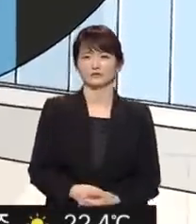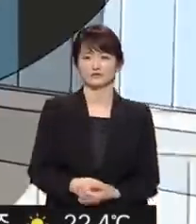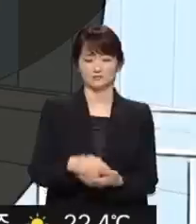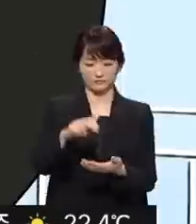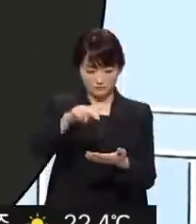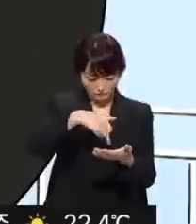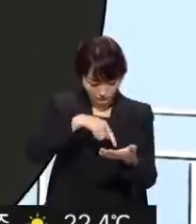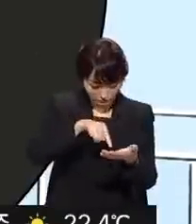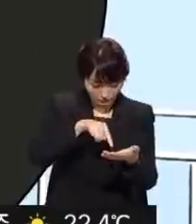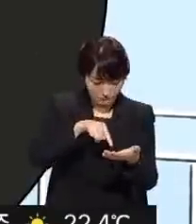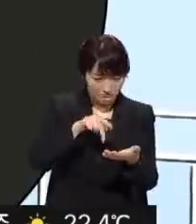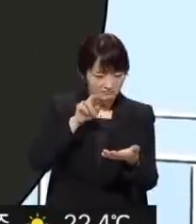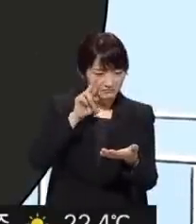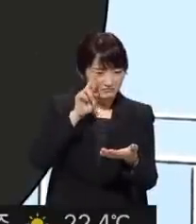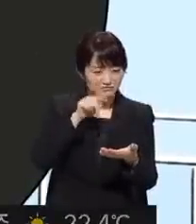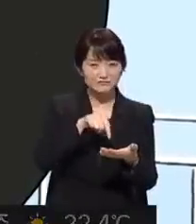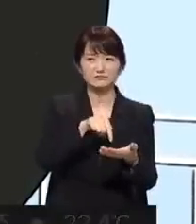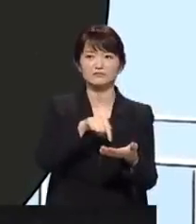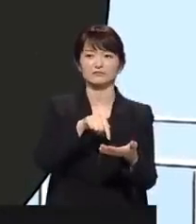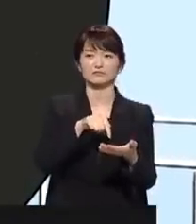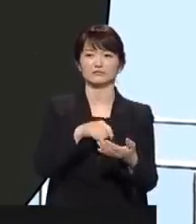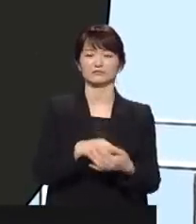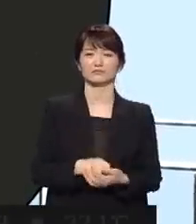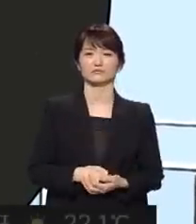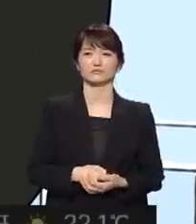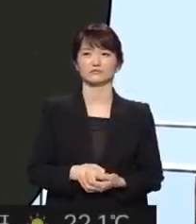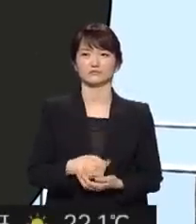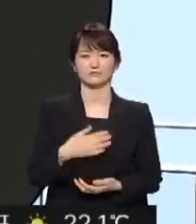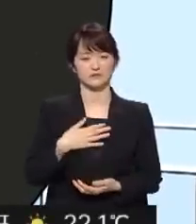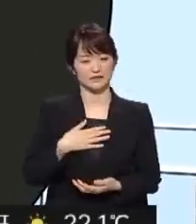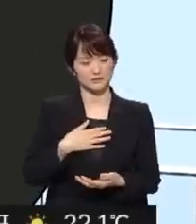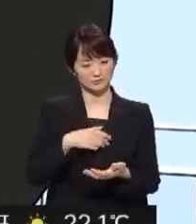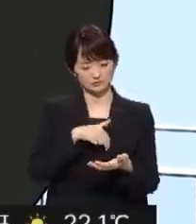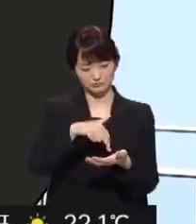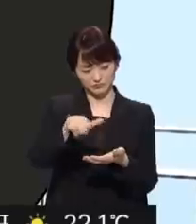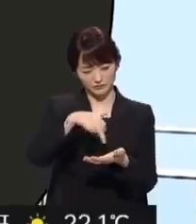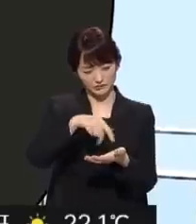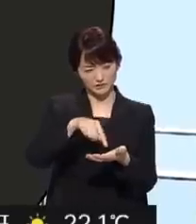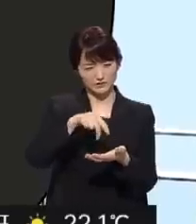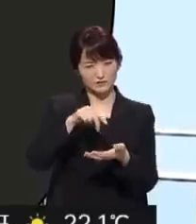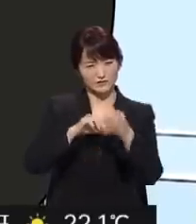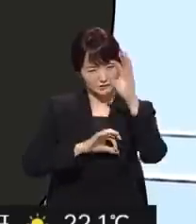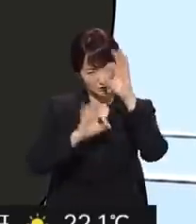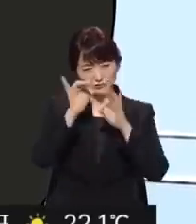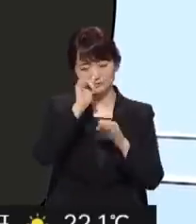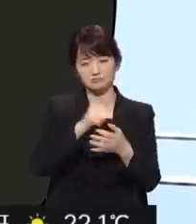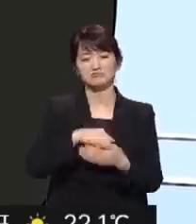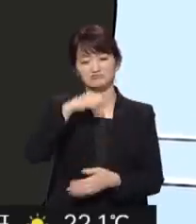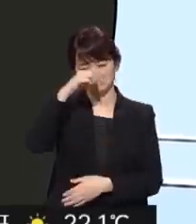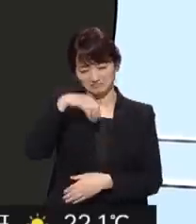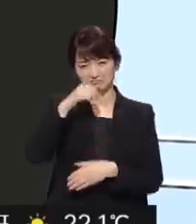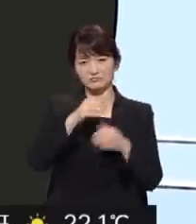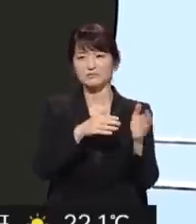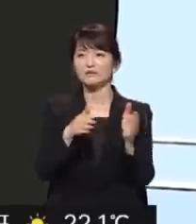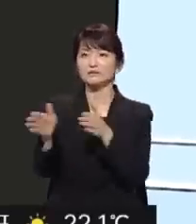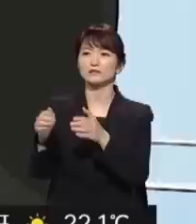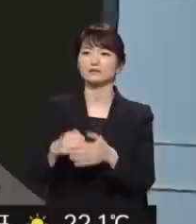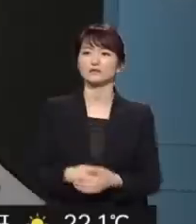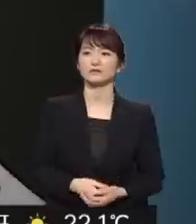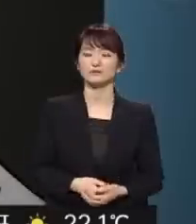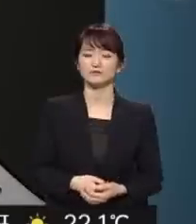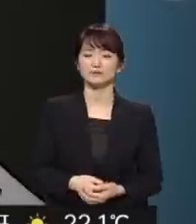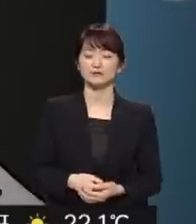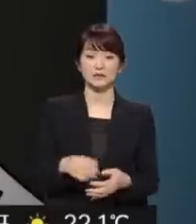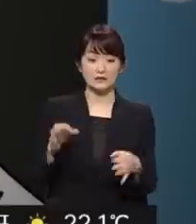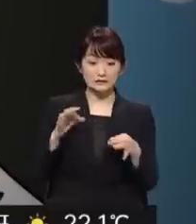그렇습니다. 못하고 있다 하더라도 내가 구호선상도 아니고 나도 하다 보면 틀리는데 별거 아니다라고 생각을 했는데 좀 뜨악